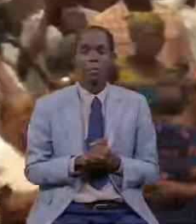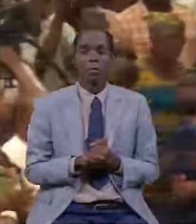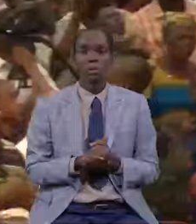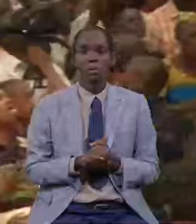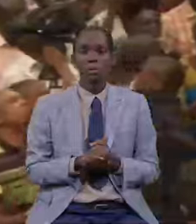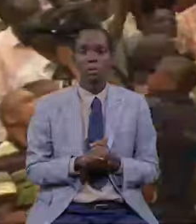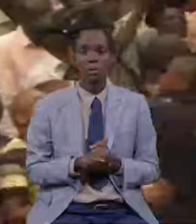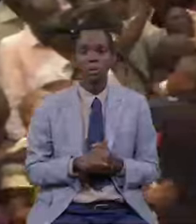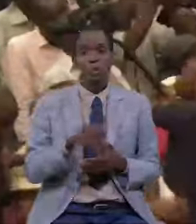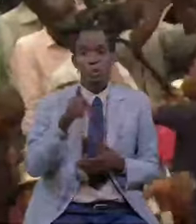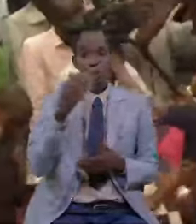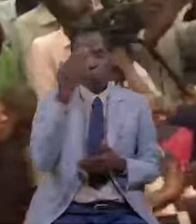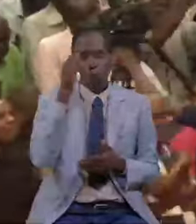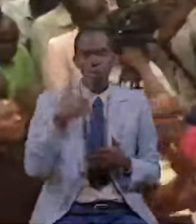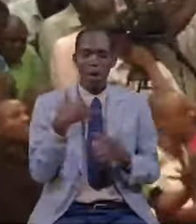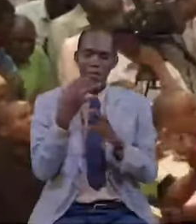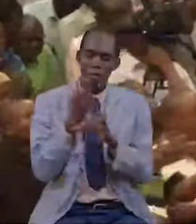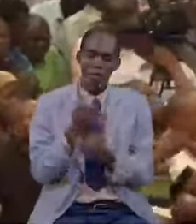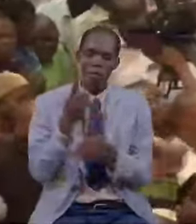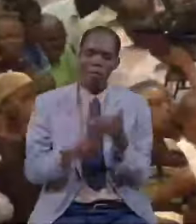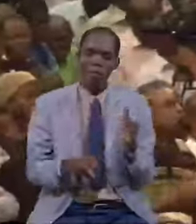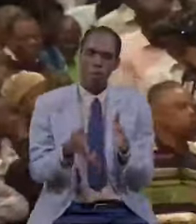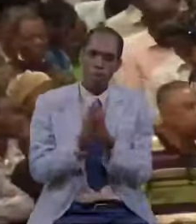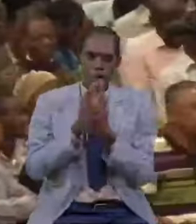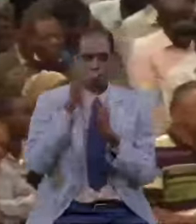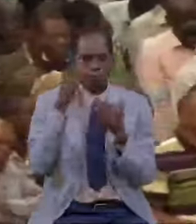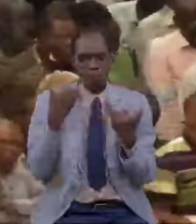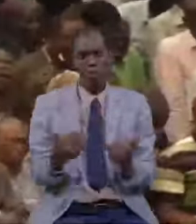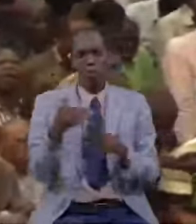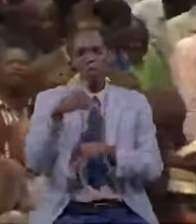Vous savez que vous avez reçu ce que vous demandez ce soir.